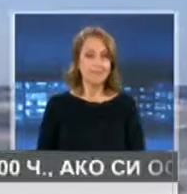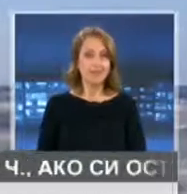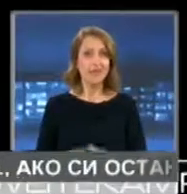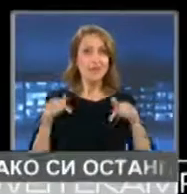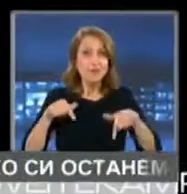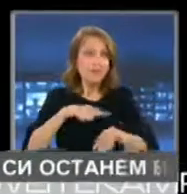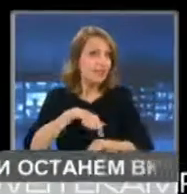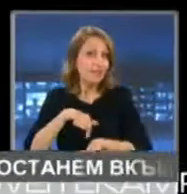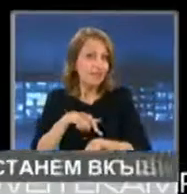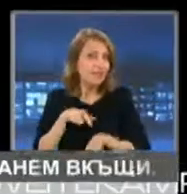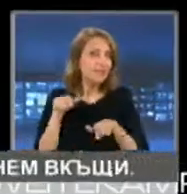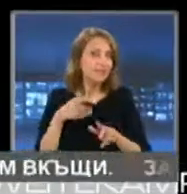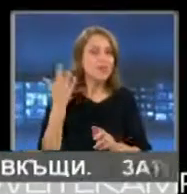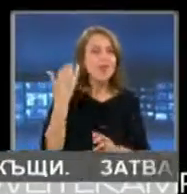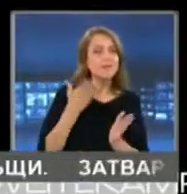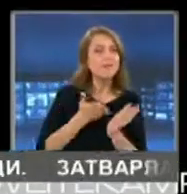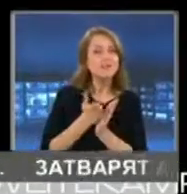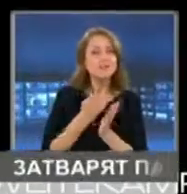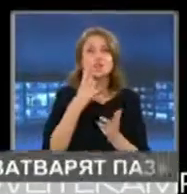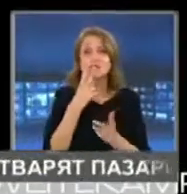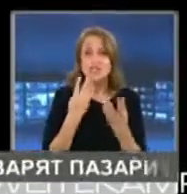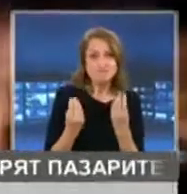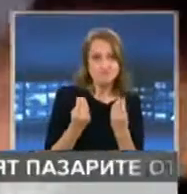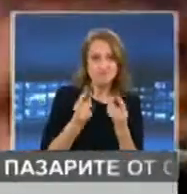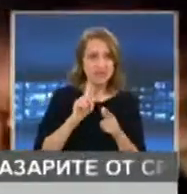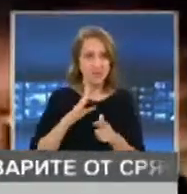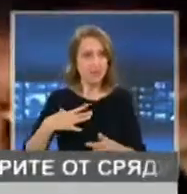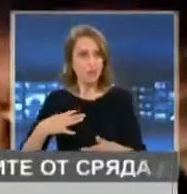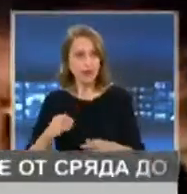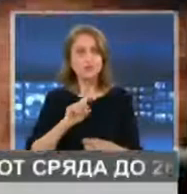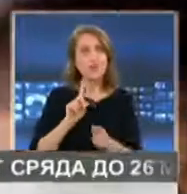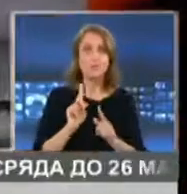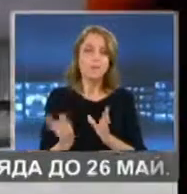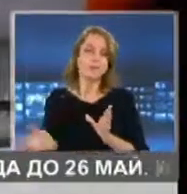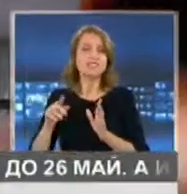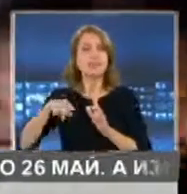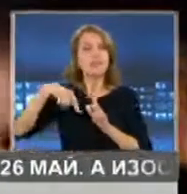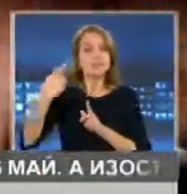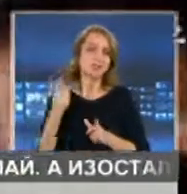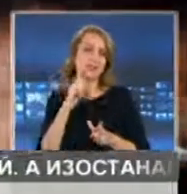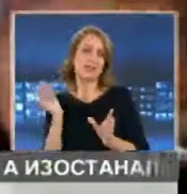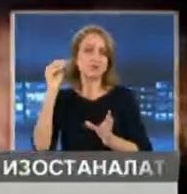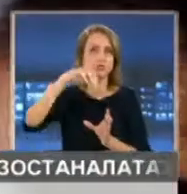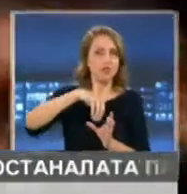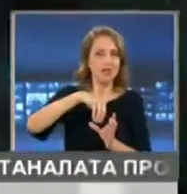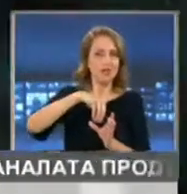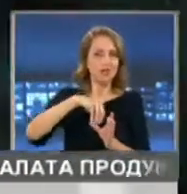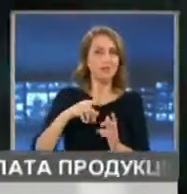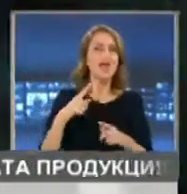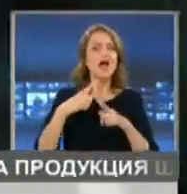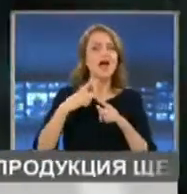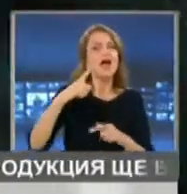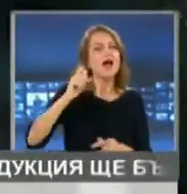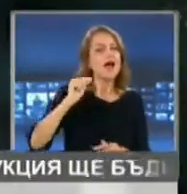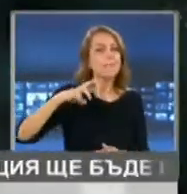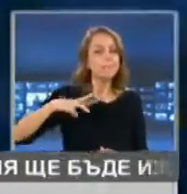По това време това е бил начинът да се тества дали капсулата ще бъде безопасна и за човешкия екипаж. Хам изпълнява